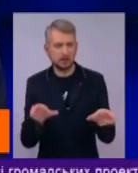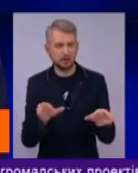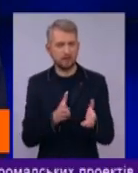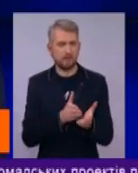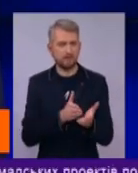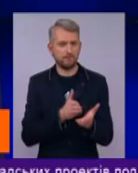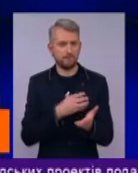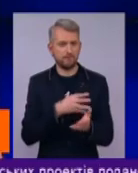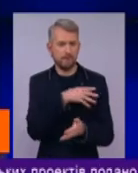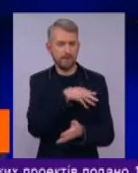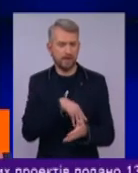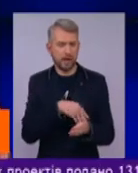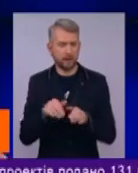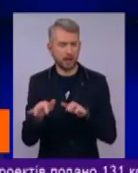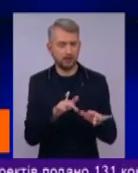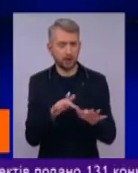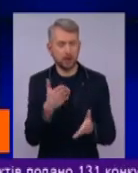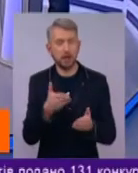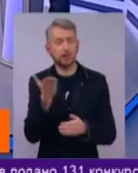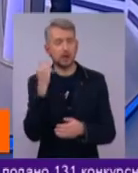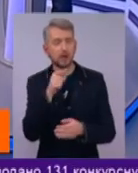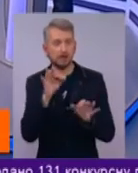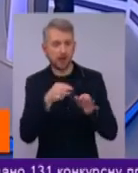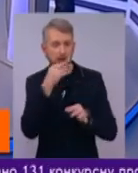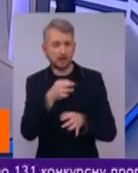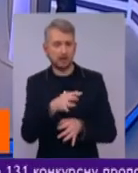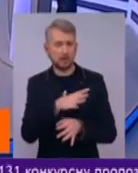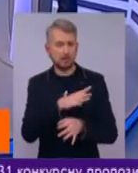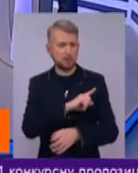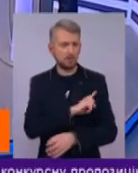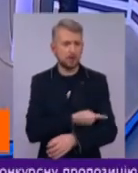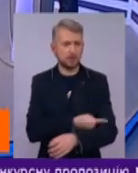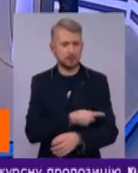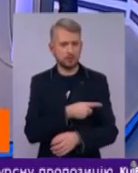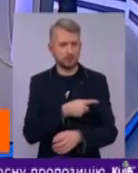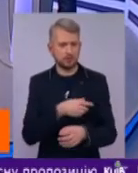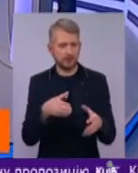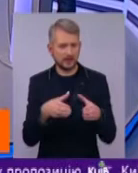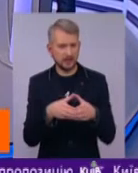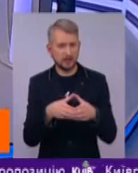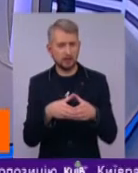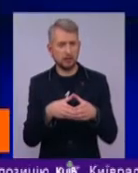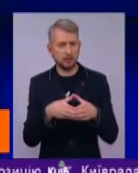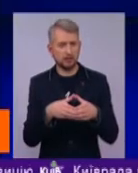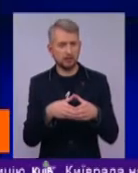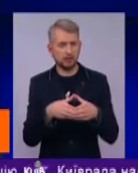движение. Если раньше, вот вы правильно сказали, это была потужная сила,